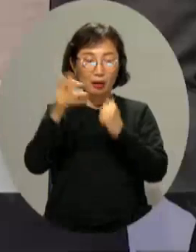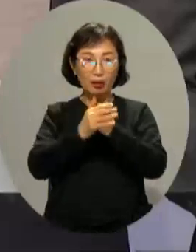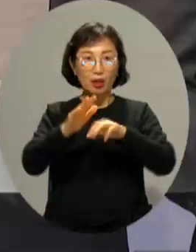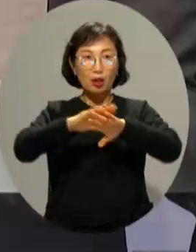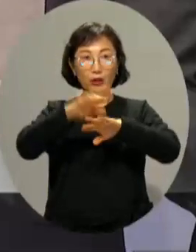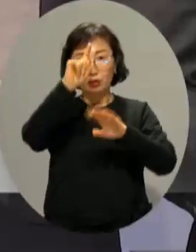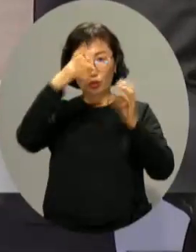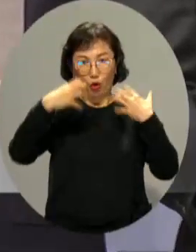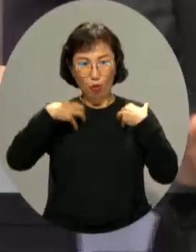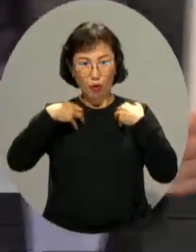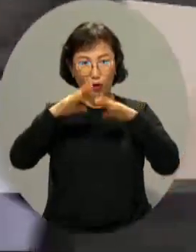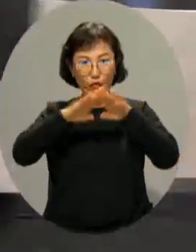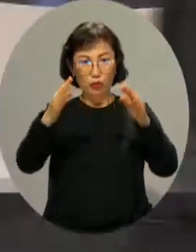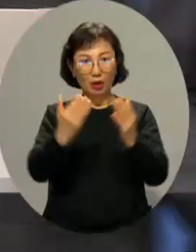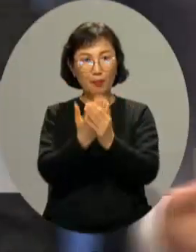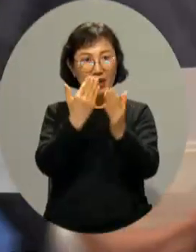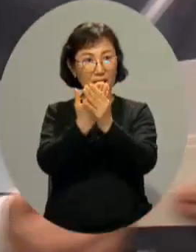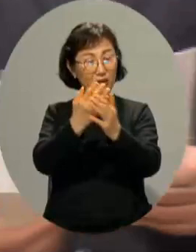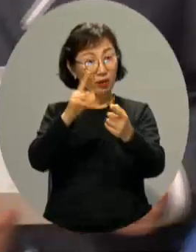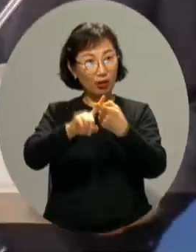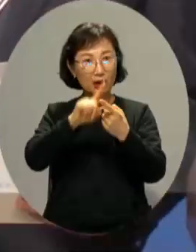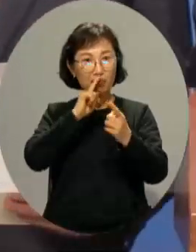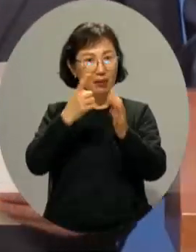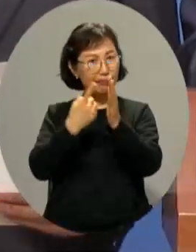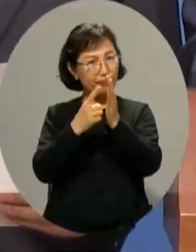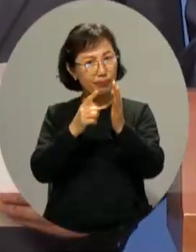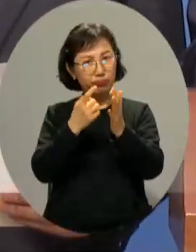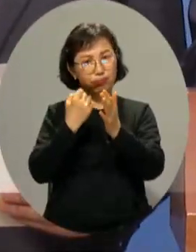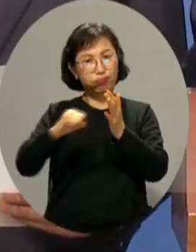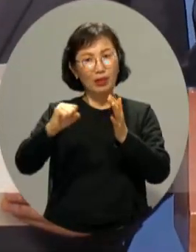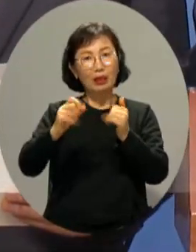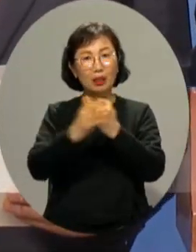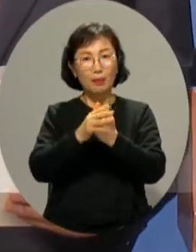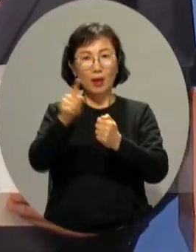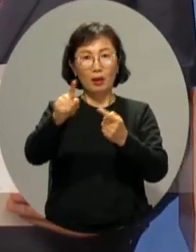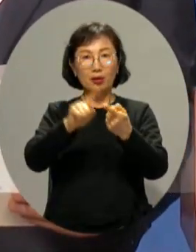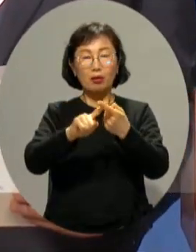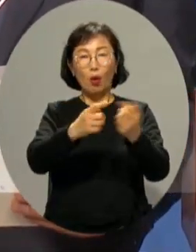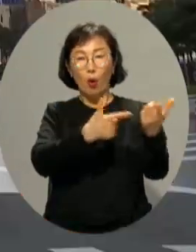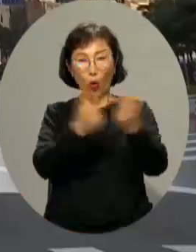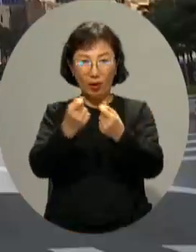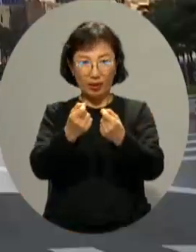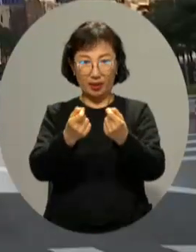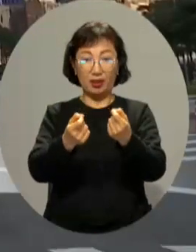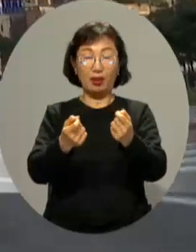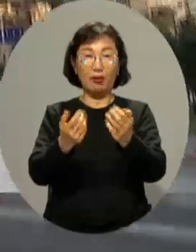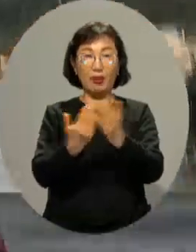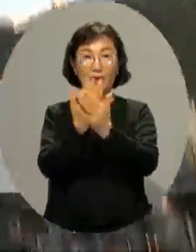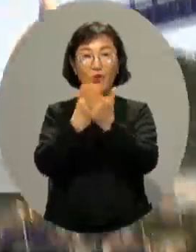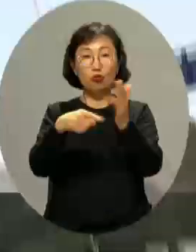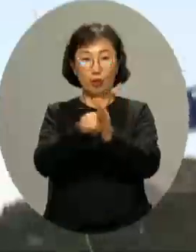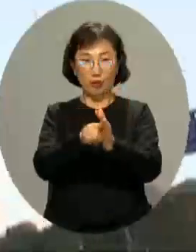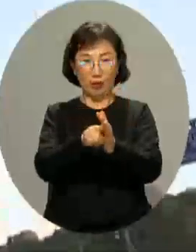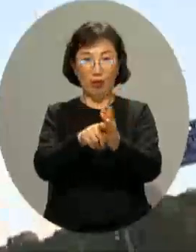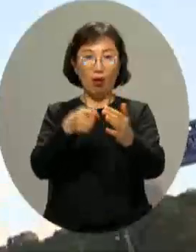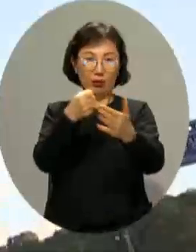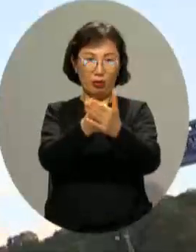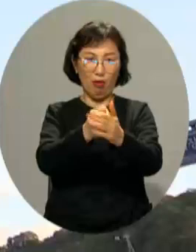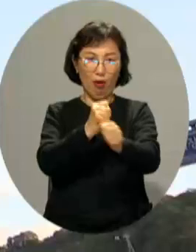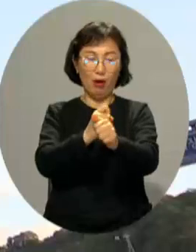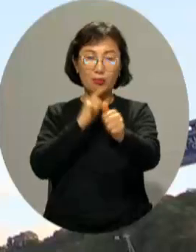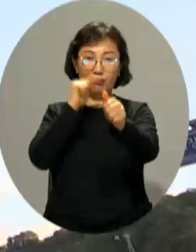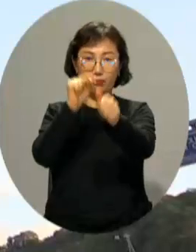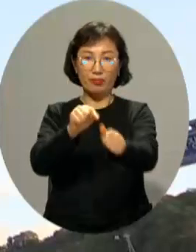의지에 불신이 커지고 있다며 공공기관 이전을 결행하라고 주장했습니다. 특히 한국투자공사와